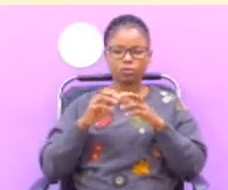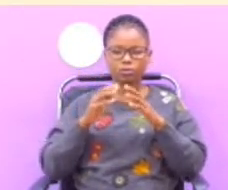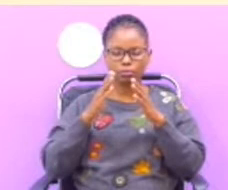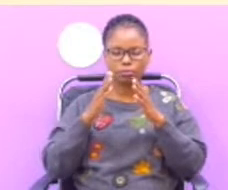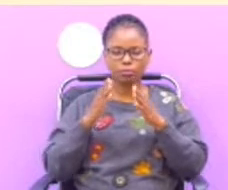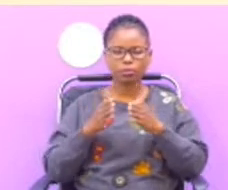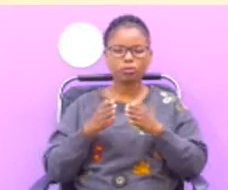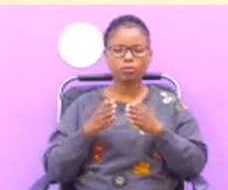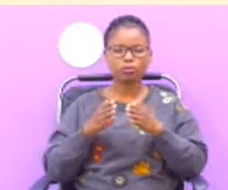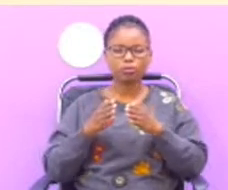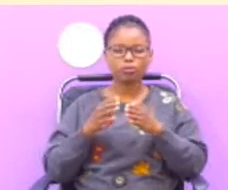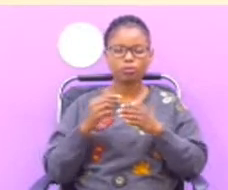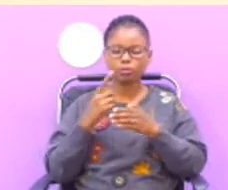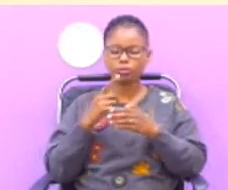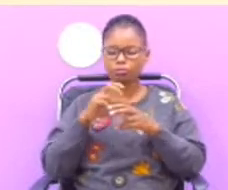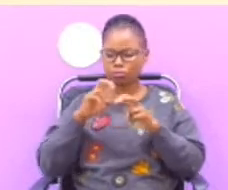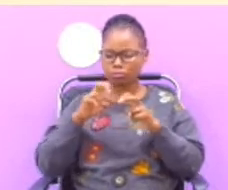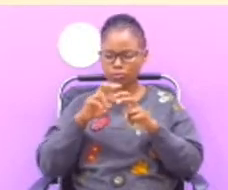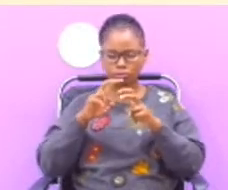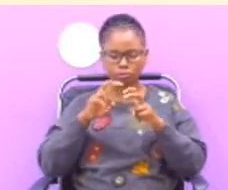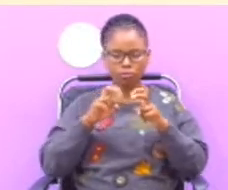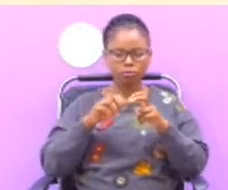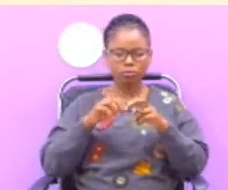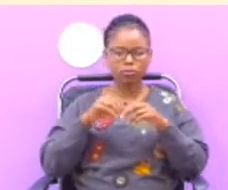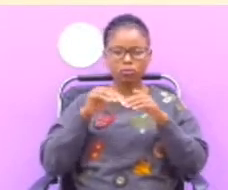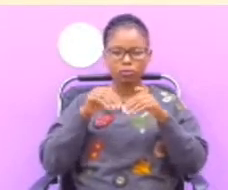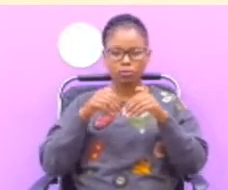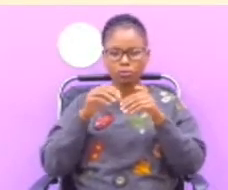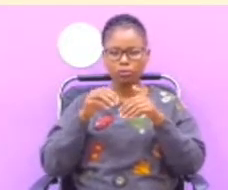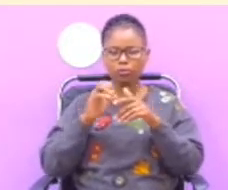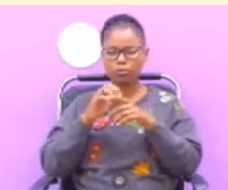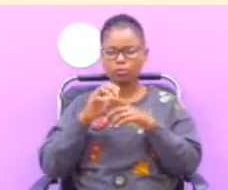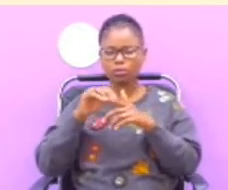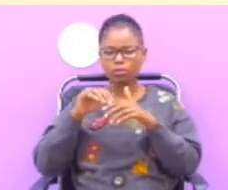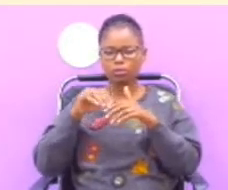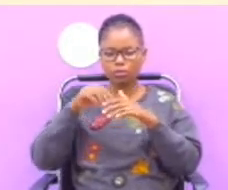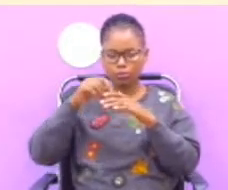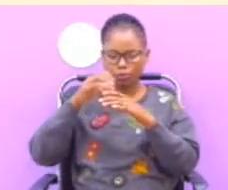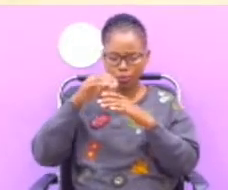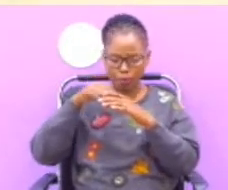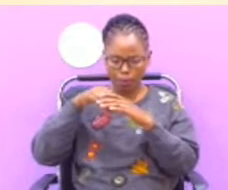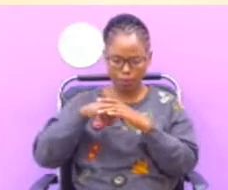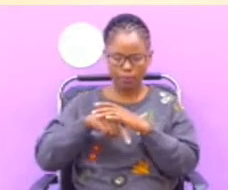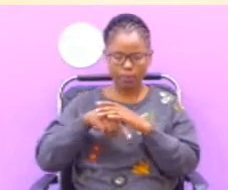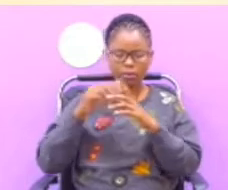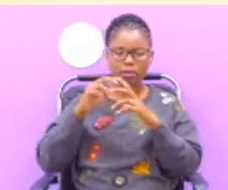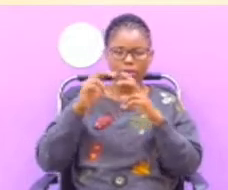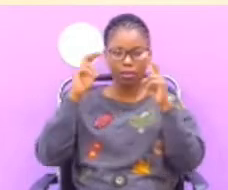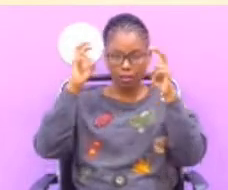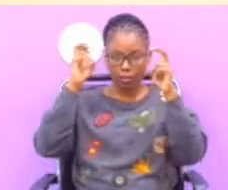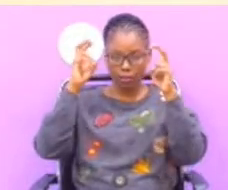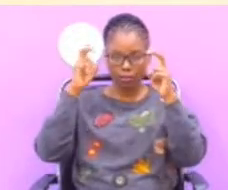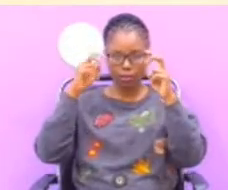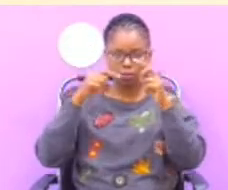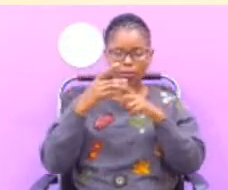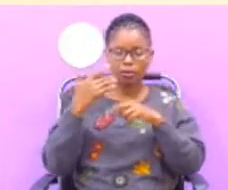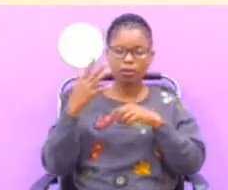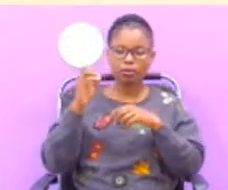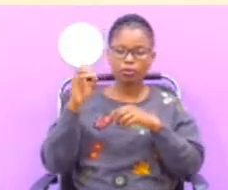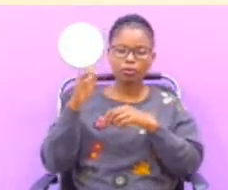magĩetha kwenja marima matũrĩkanie kwa ngoma no guoko kwa Ngai witũ nĩ